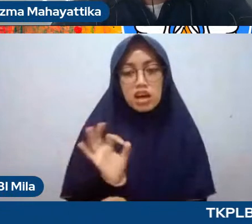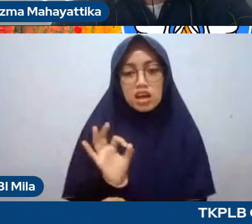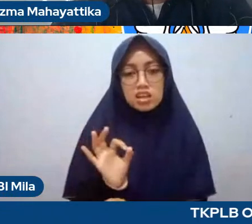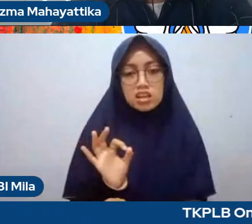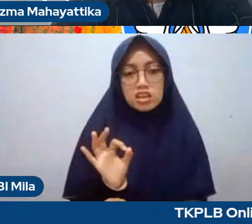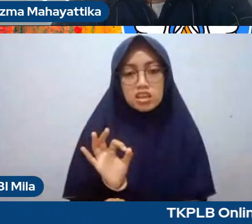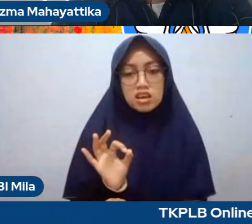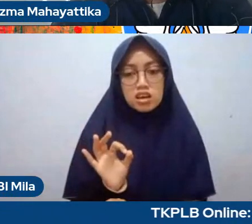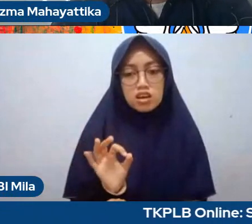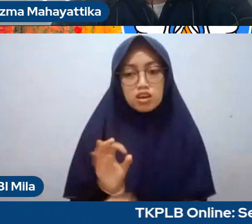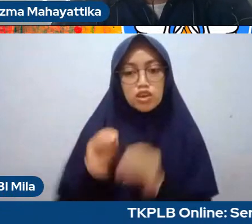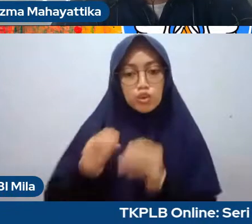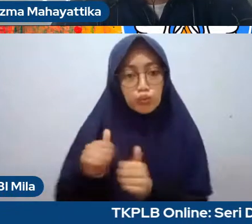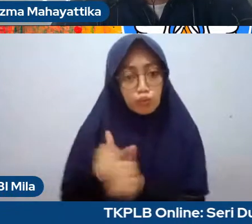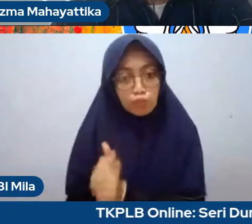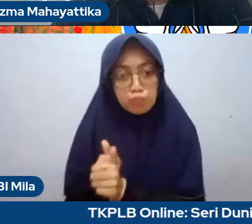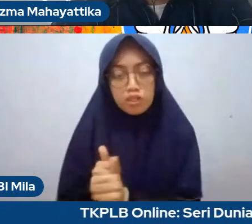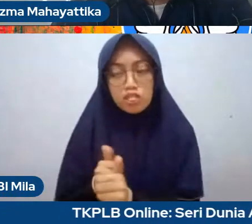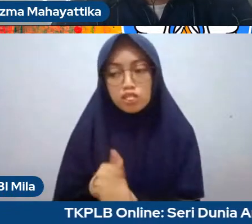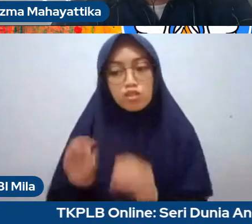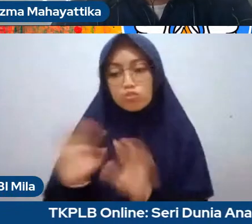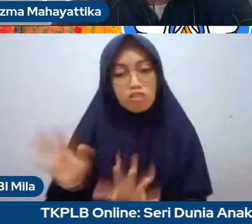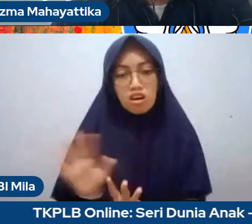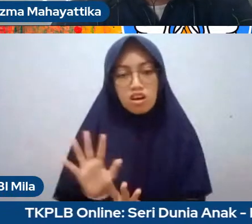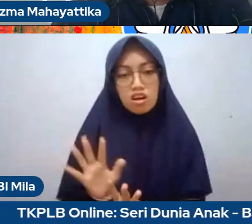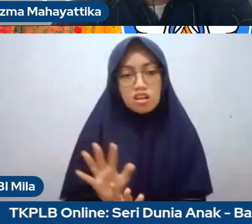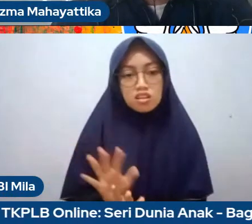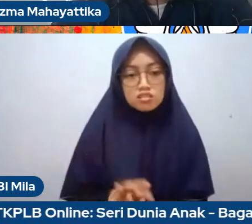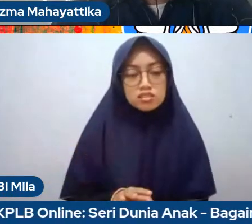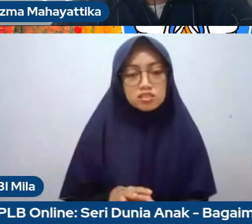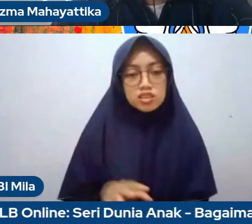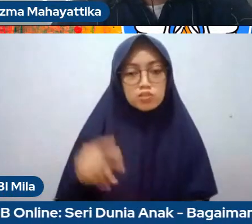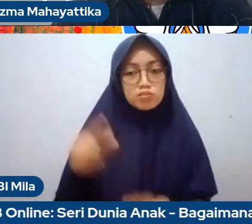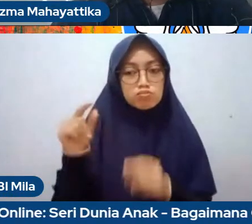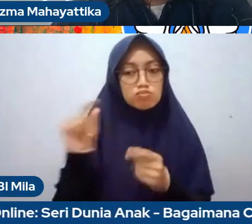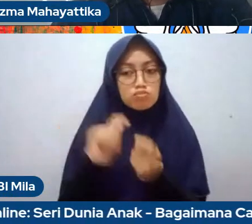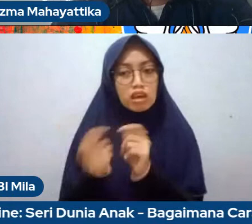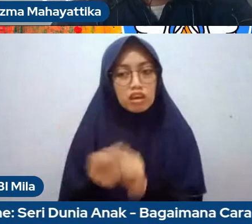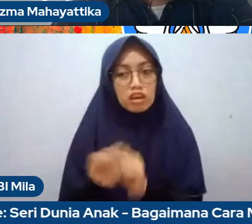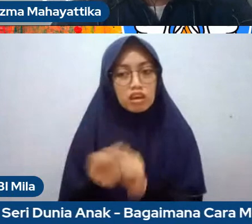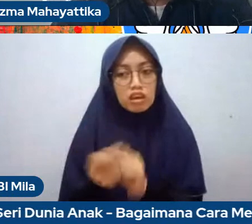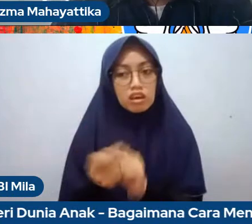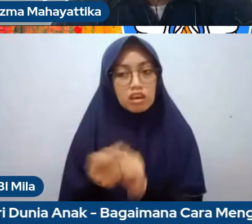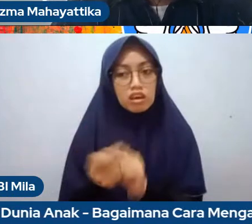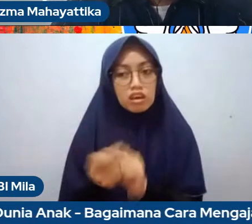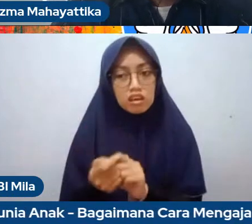khusus. Makanya PR banget sih kalau buat apa buat sekolah-sekolah seperti ini buat itu.